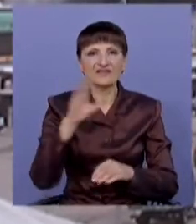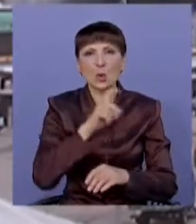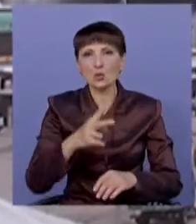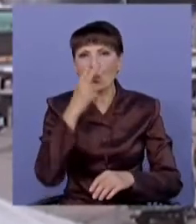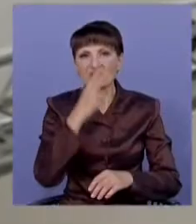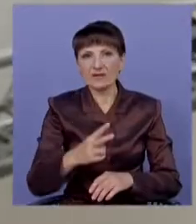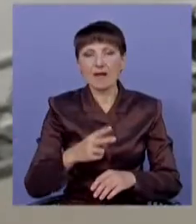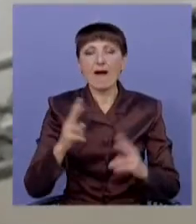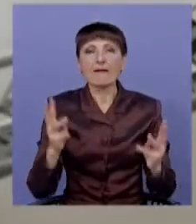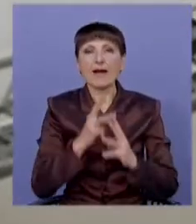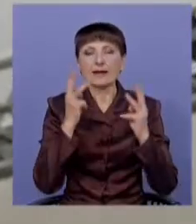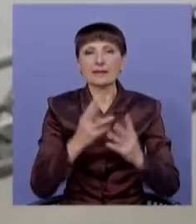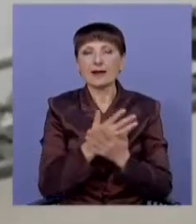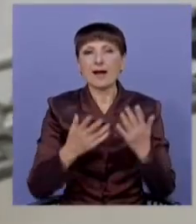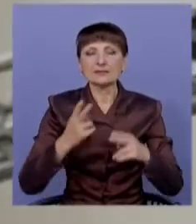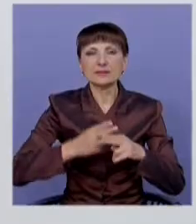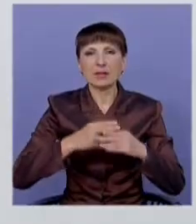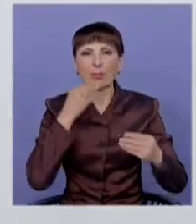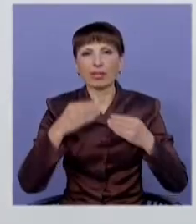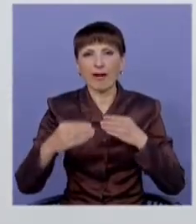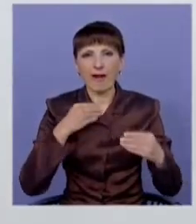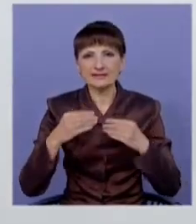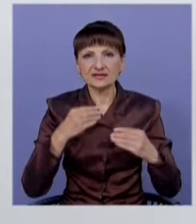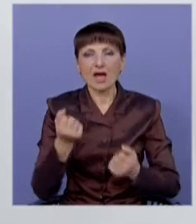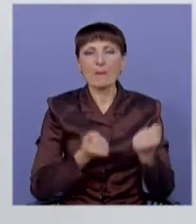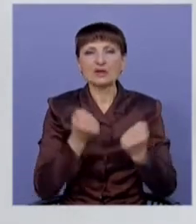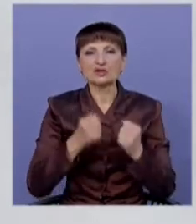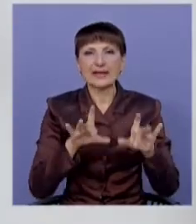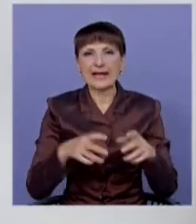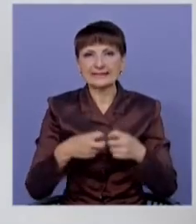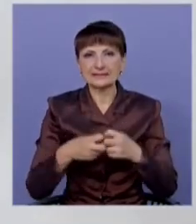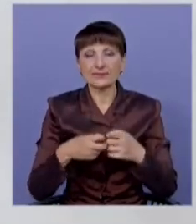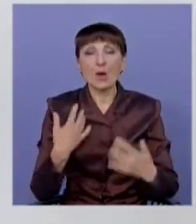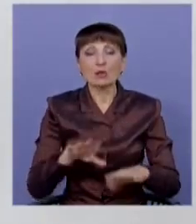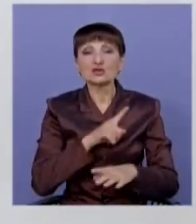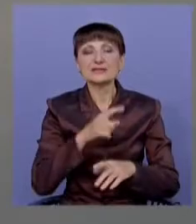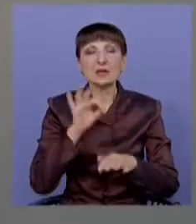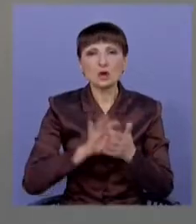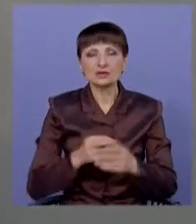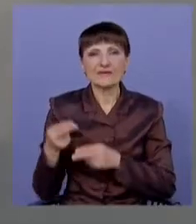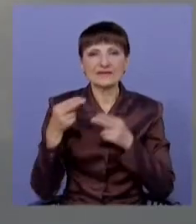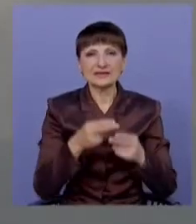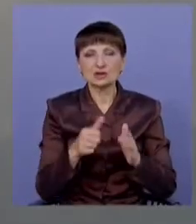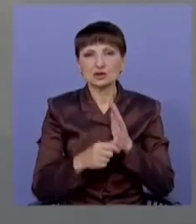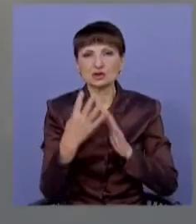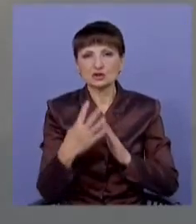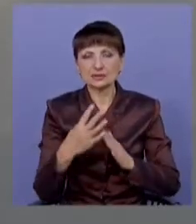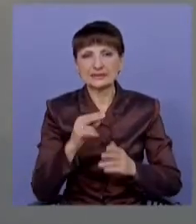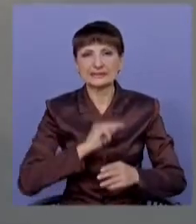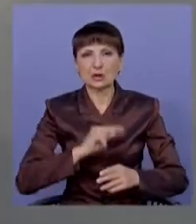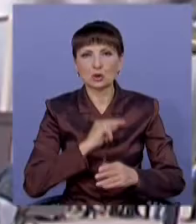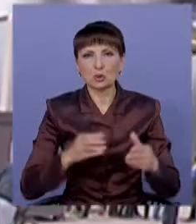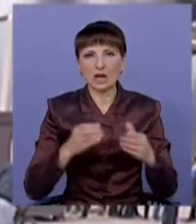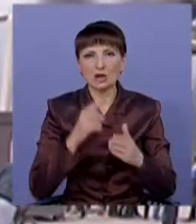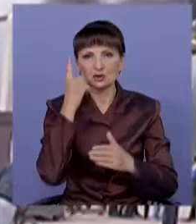Горела металлопластиковая продукция, тюкованная мешкотара, автомобильная резина. На борьбу с огнем срочно выехало 64 сотрудника личного состава